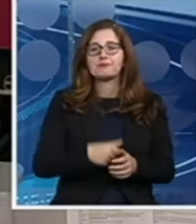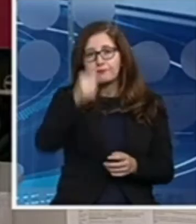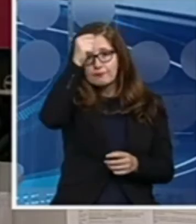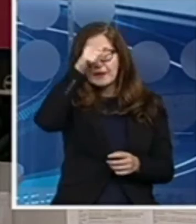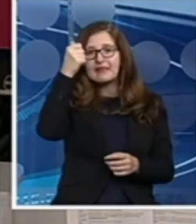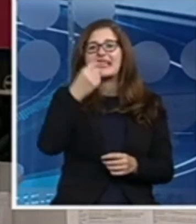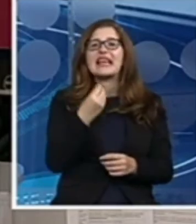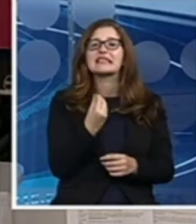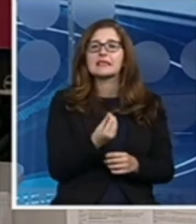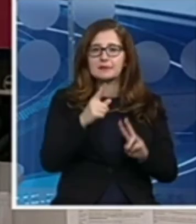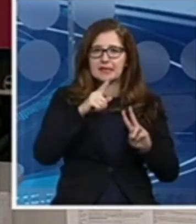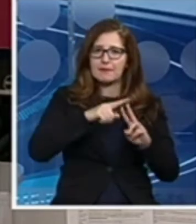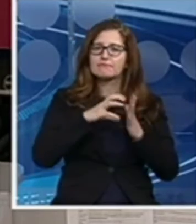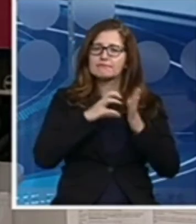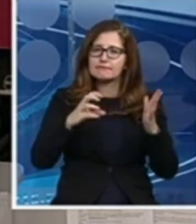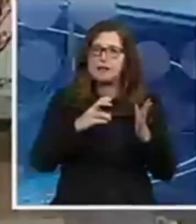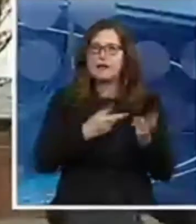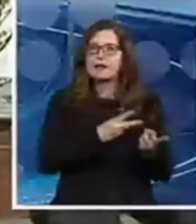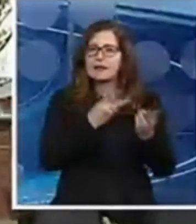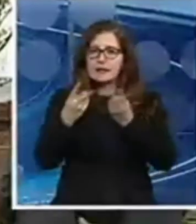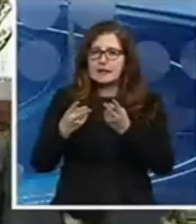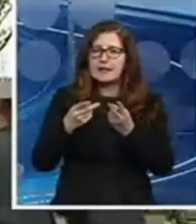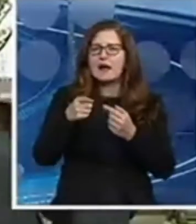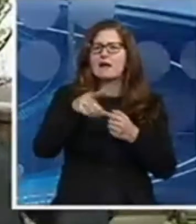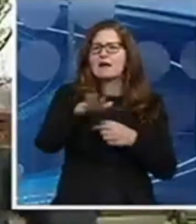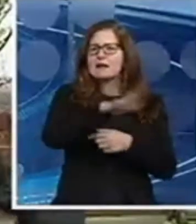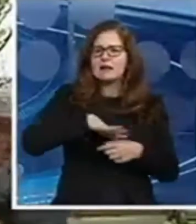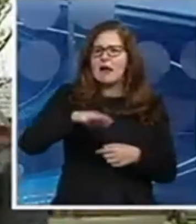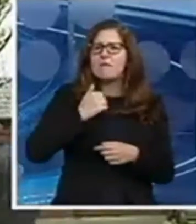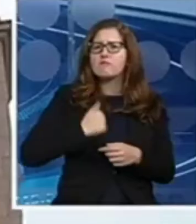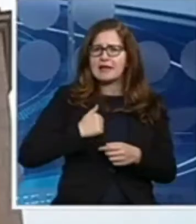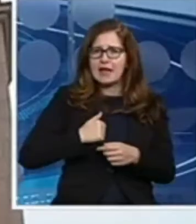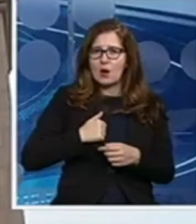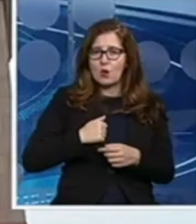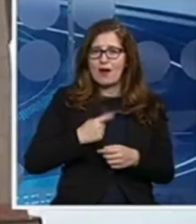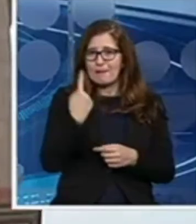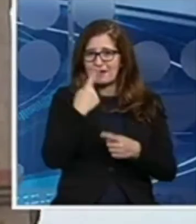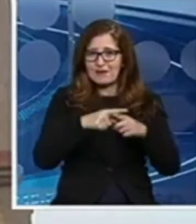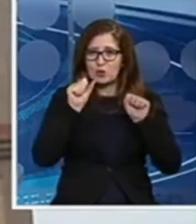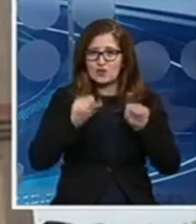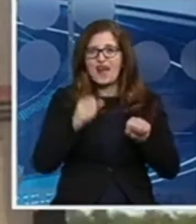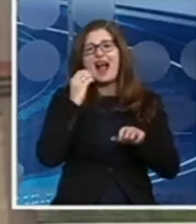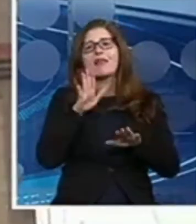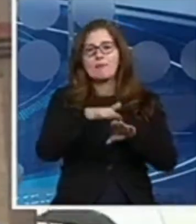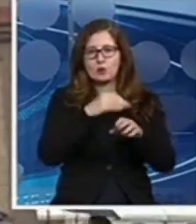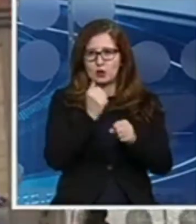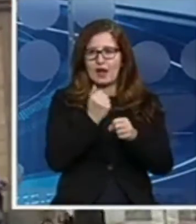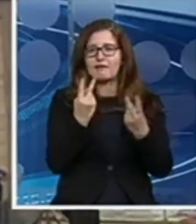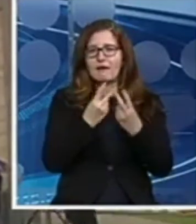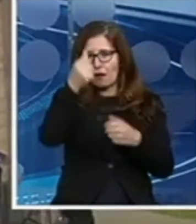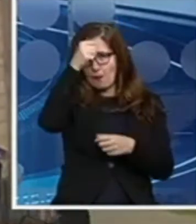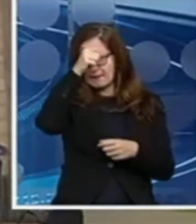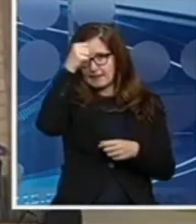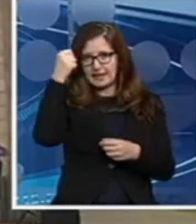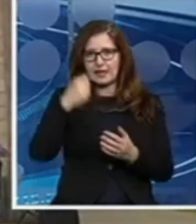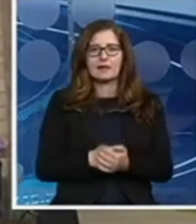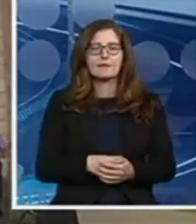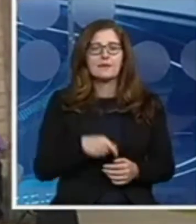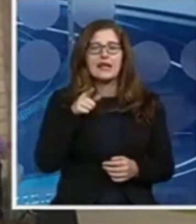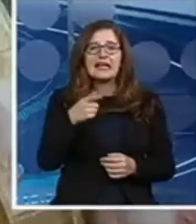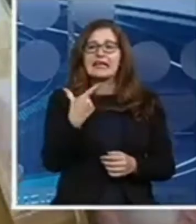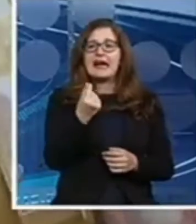Patrijarh Srpski Porfirije nastavlja posetu eparhiji Banja Lučkoj, prvu zvaničnu od kada je izabran za poglavara Srpske pravoslavne crkve. On